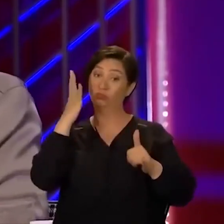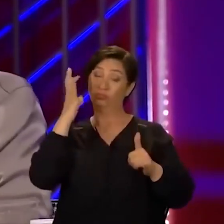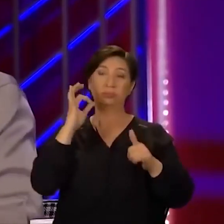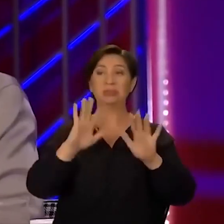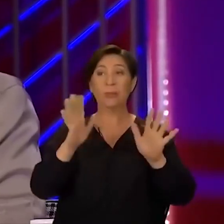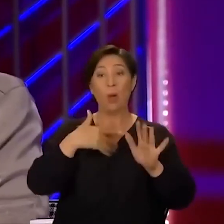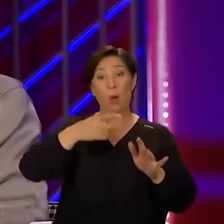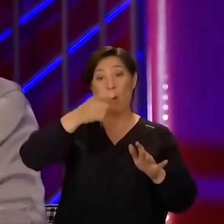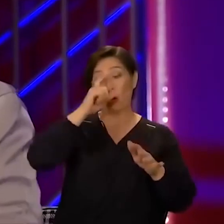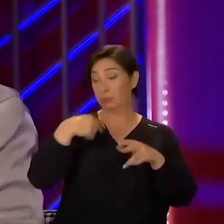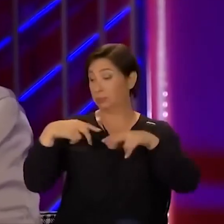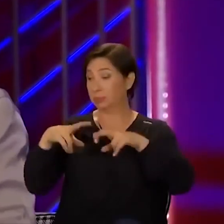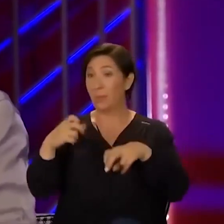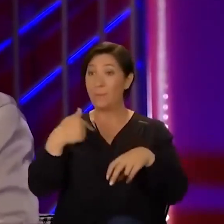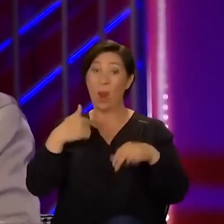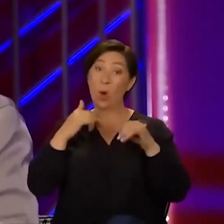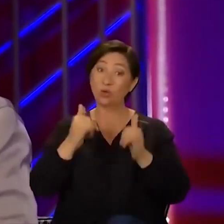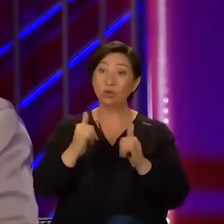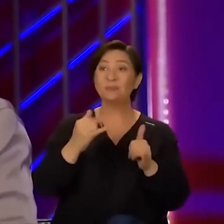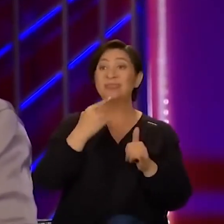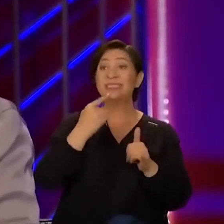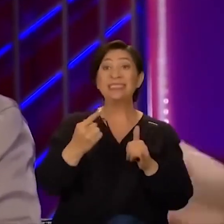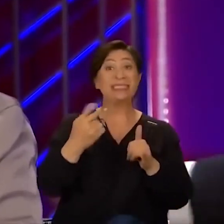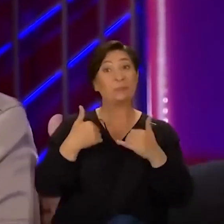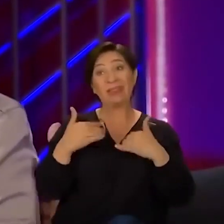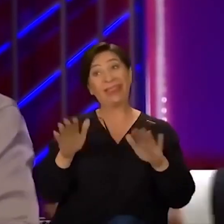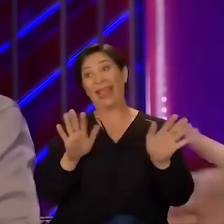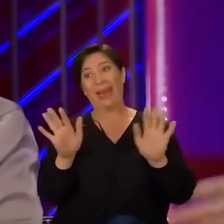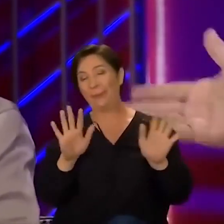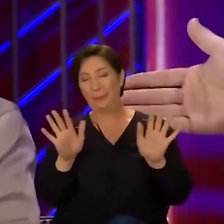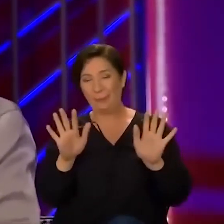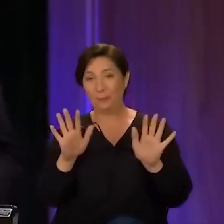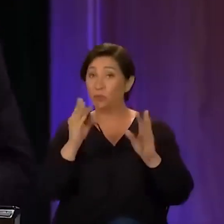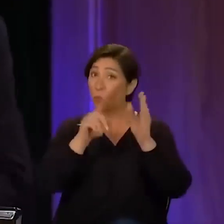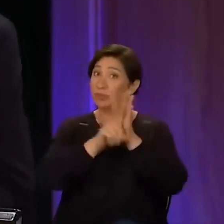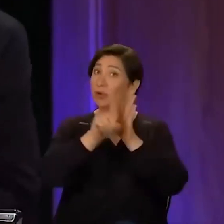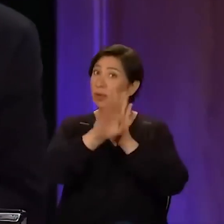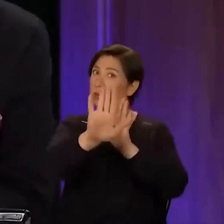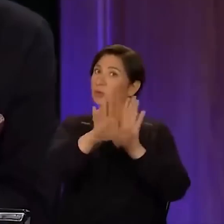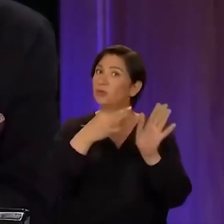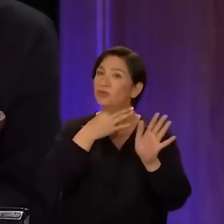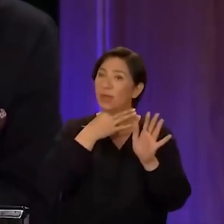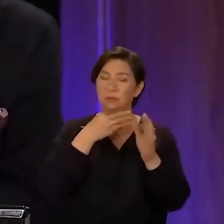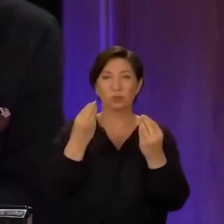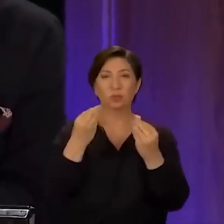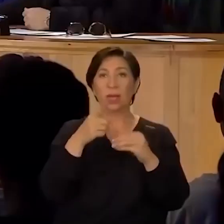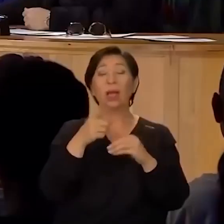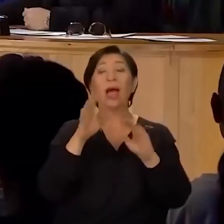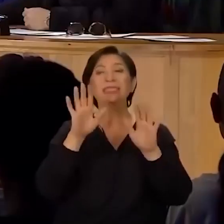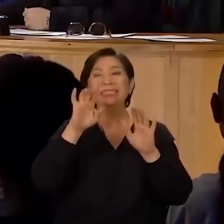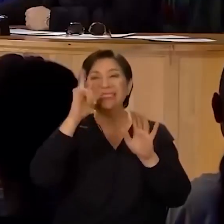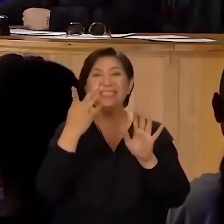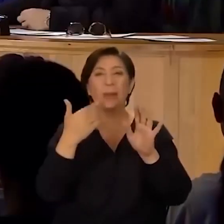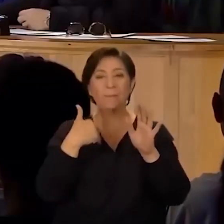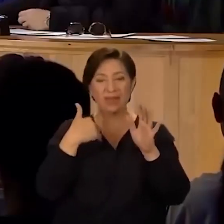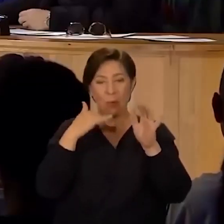Hatta gelip Okan Bayülgen'in yanında otururken Ben oyuncu müzik bir doktora esnaf zaten daha çok başarıyor çok son